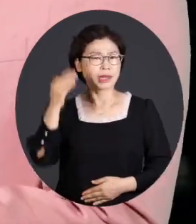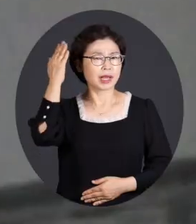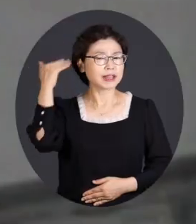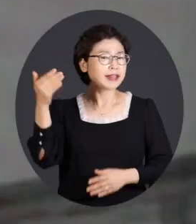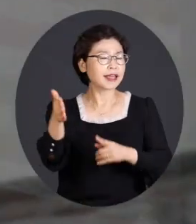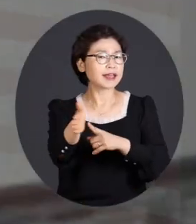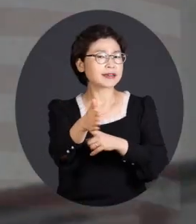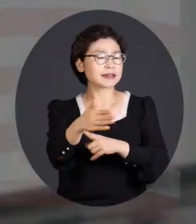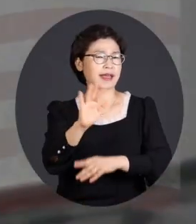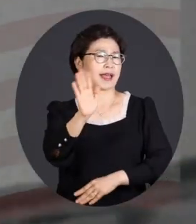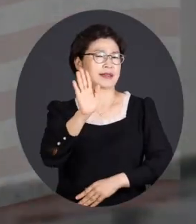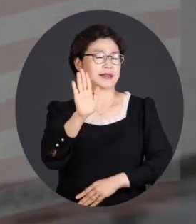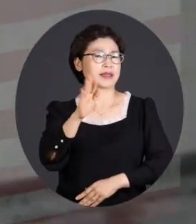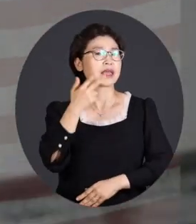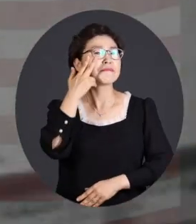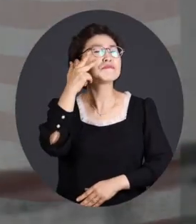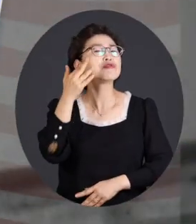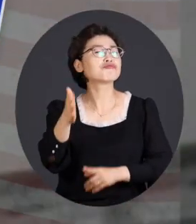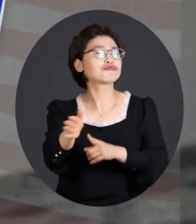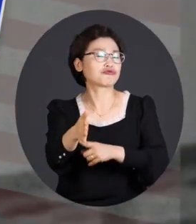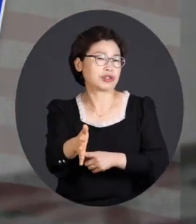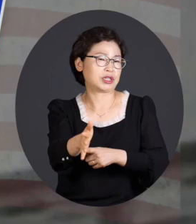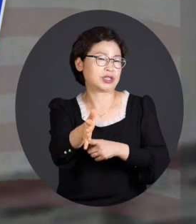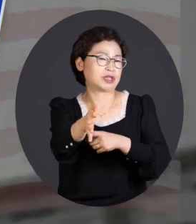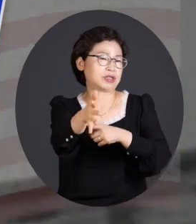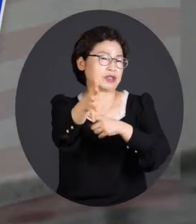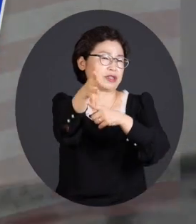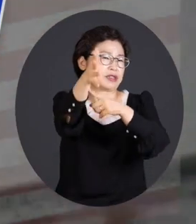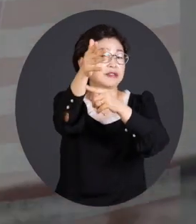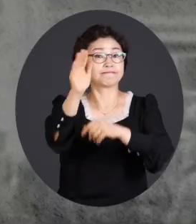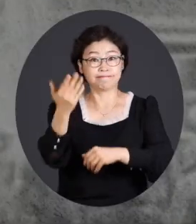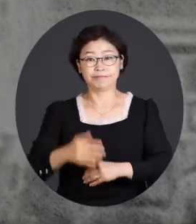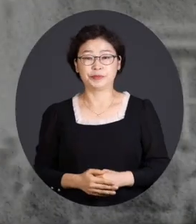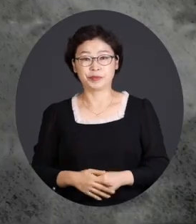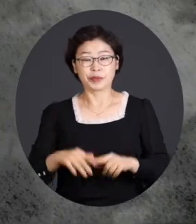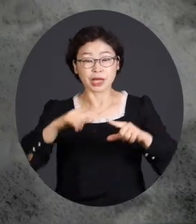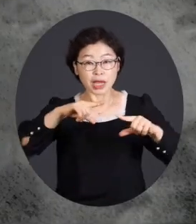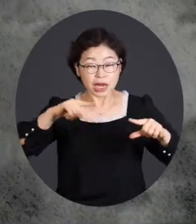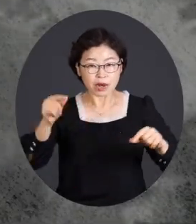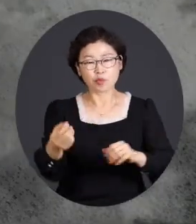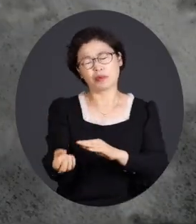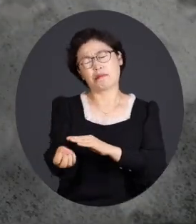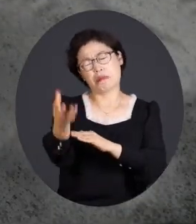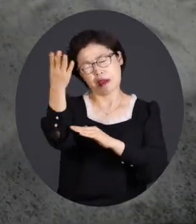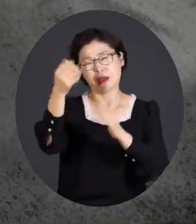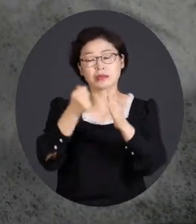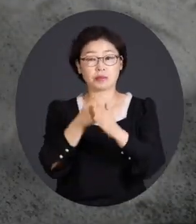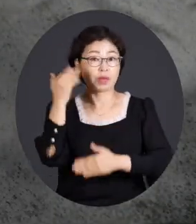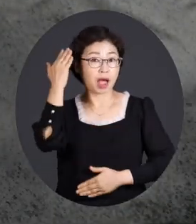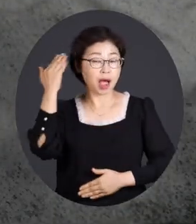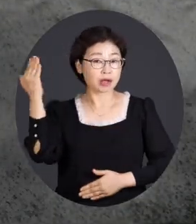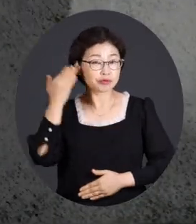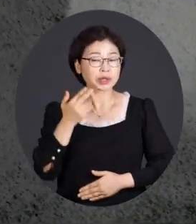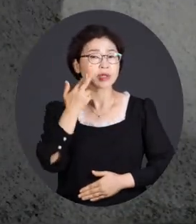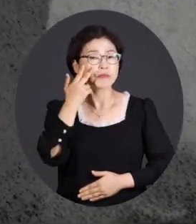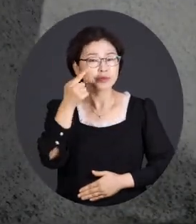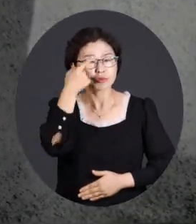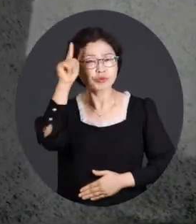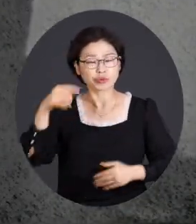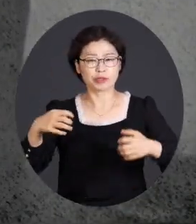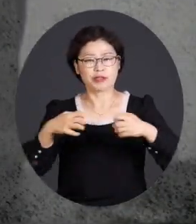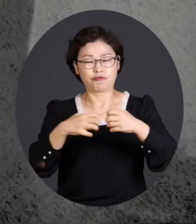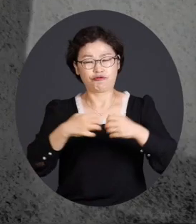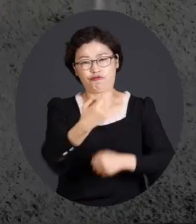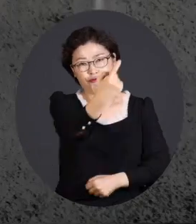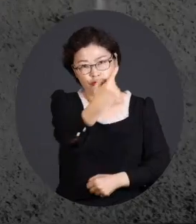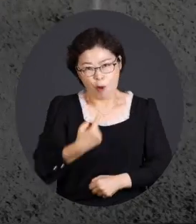태극기가 아닌 미국의 국기 상종입니다. 일본이 항복하자 한반도에는 미국과 소련의 군대가